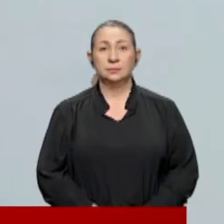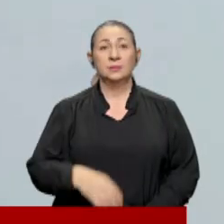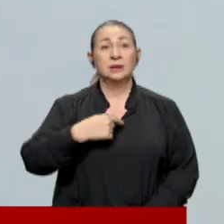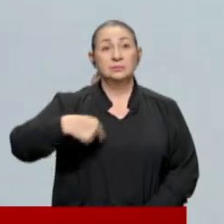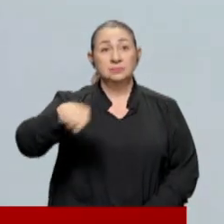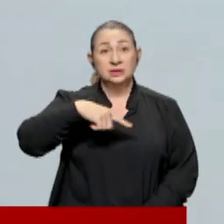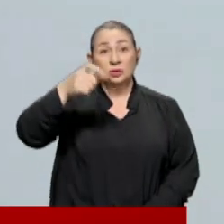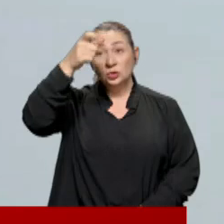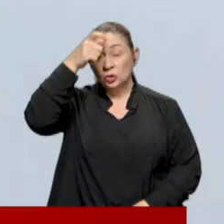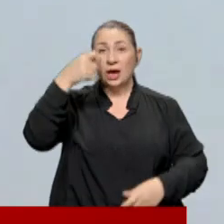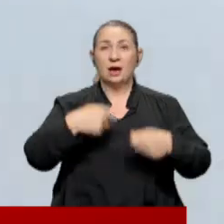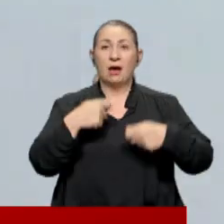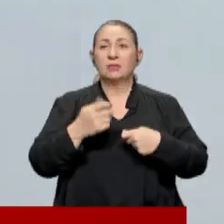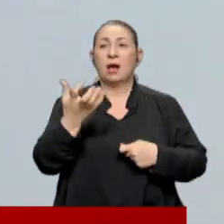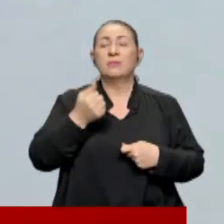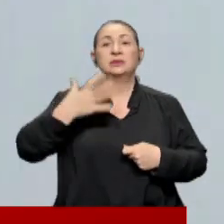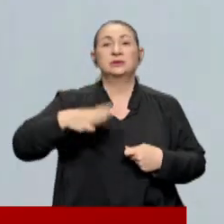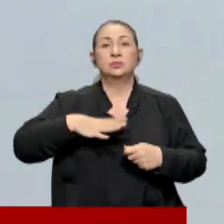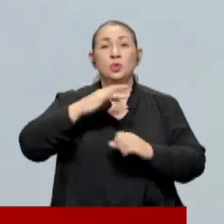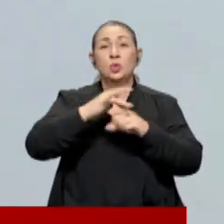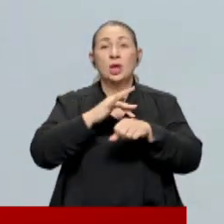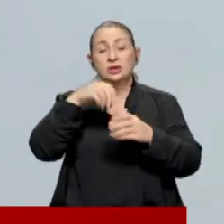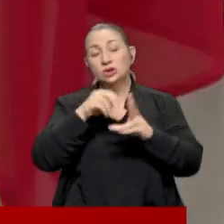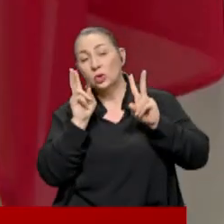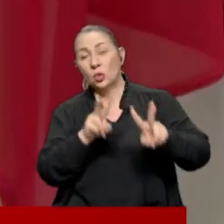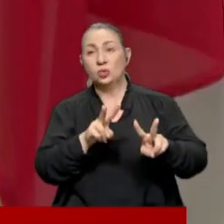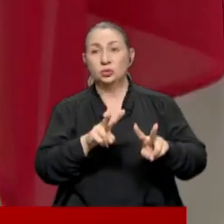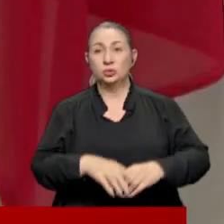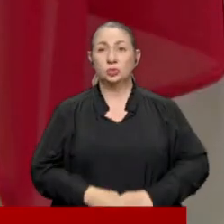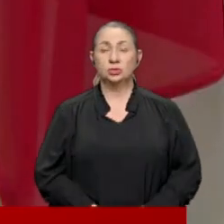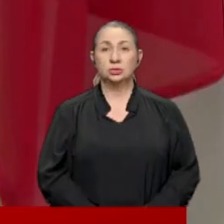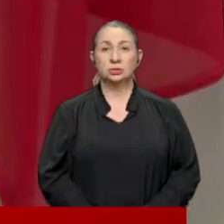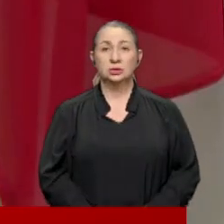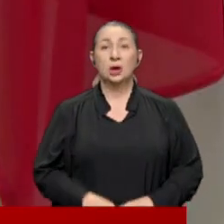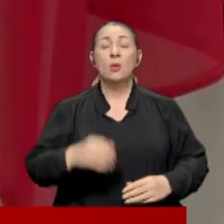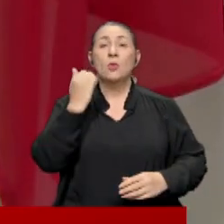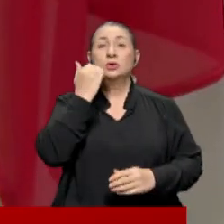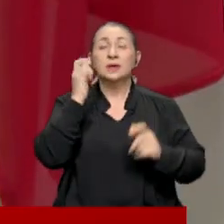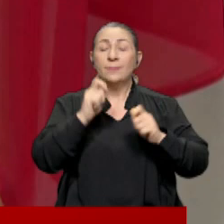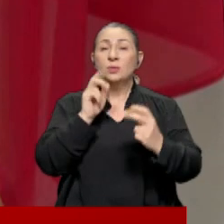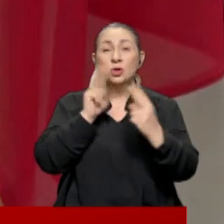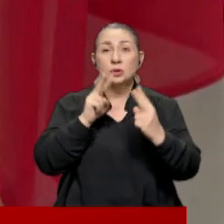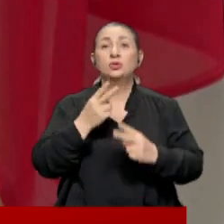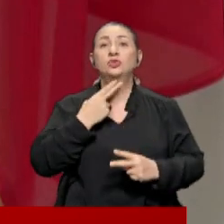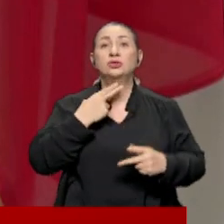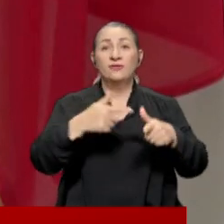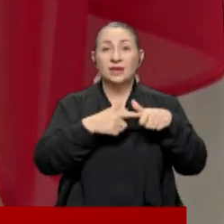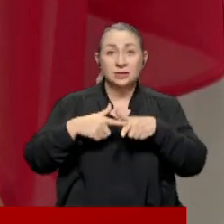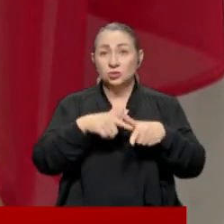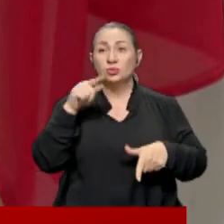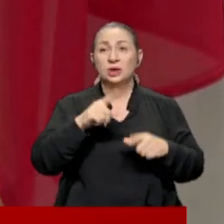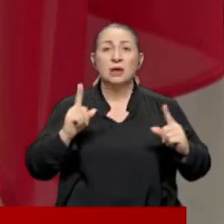Biz Türkiye'yi de garantisini almak istediğimiz ülkeler arasında görüyoruz. Moskova'da yaptığım temaslarda Rusya Federasyonu'nun buna